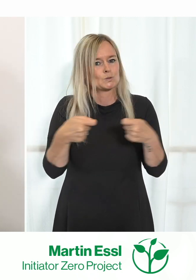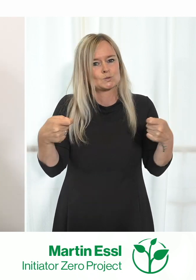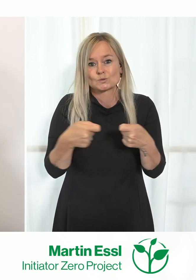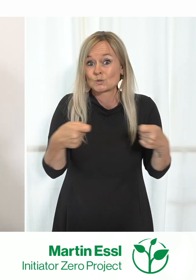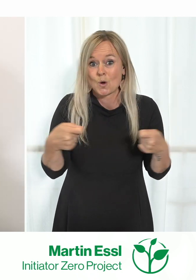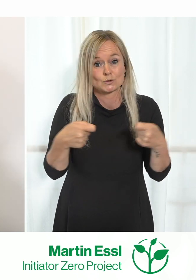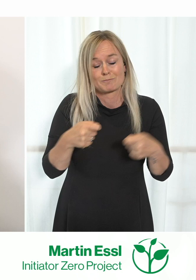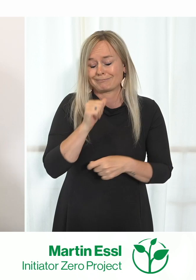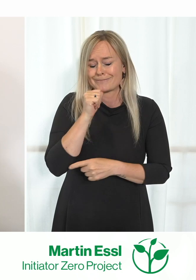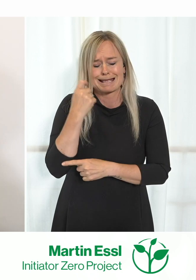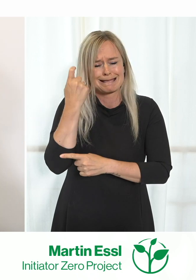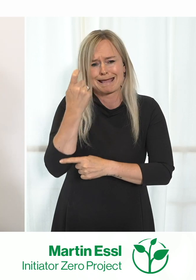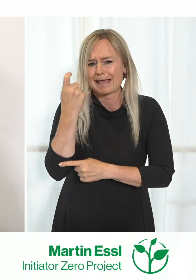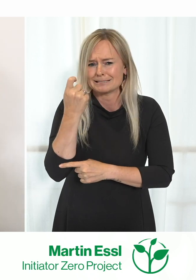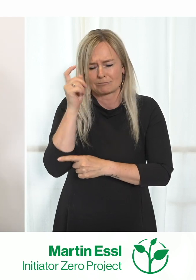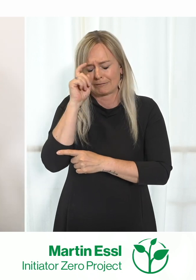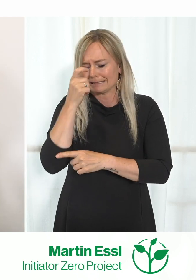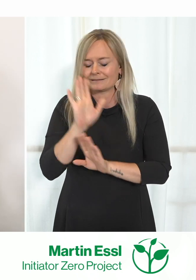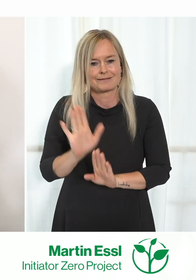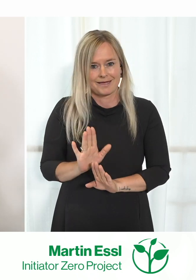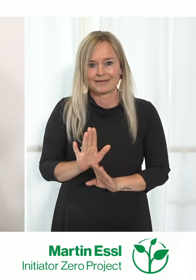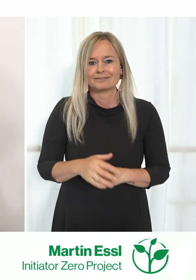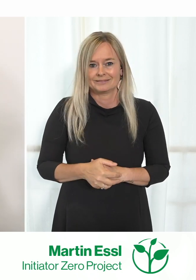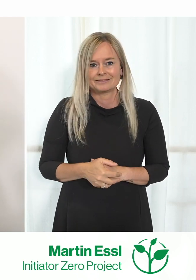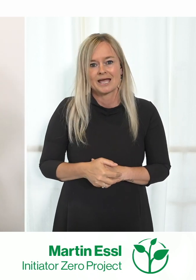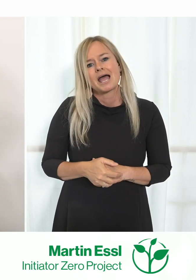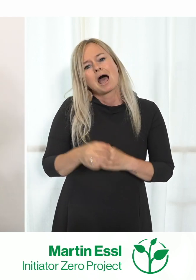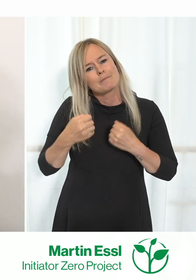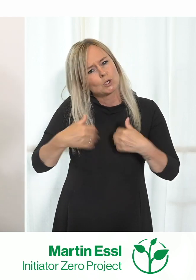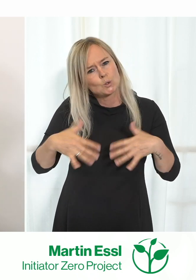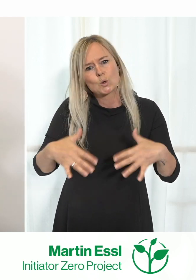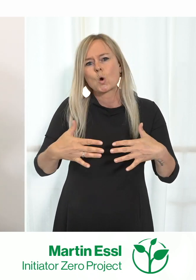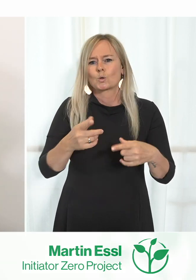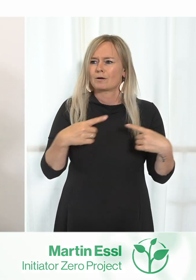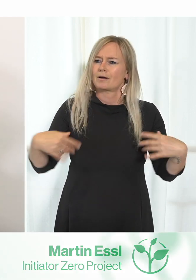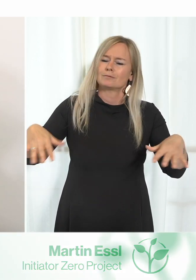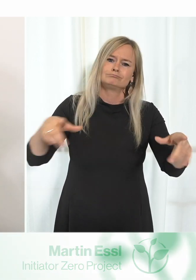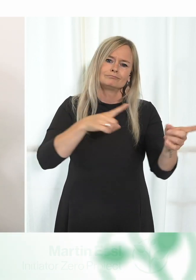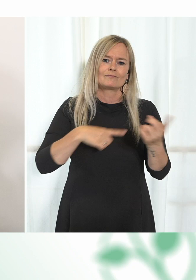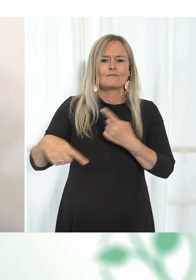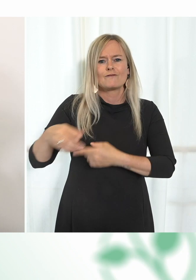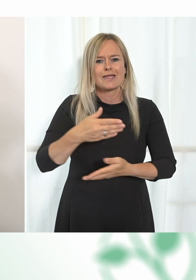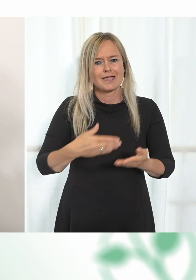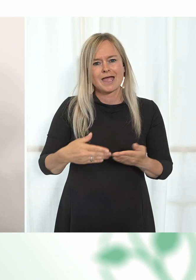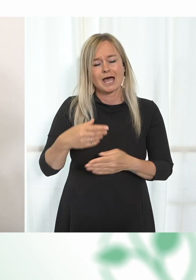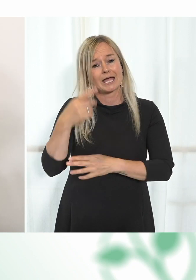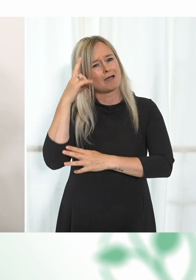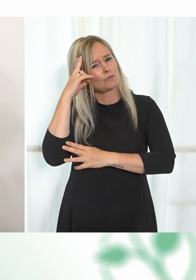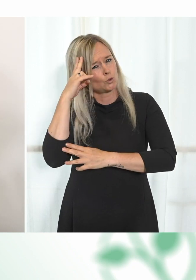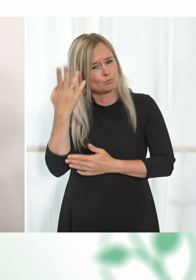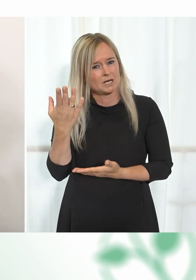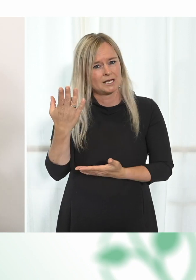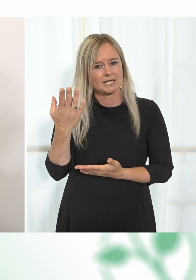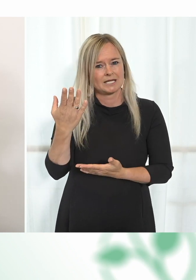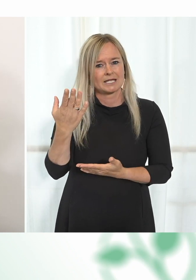habe, dass wir dabei einschlafen, aber wir werden in entspannter Atmosphäre miteinander darüber nachdenken, welchen